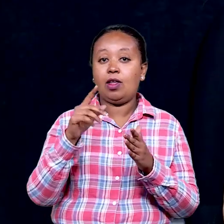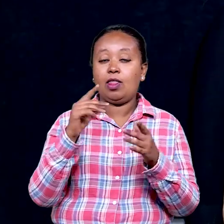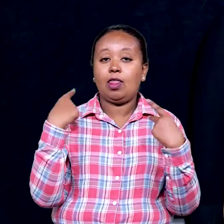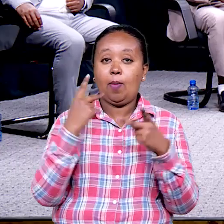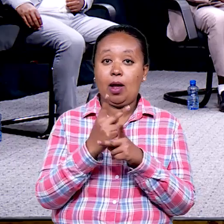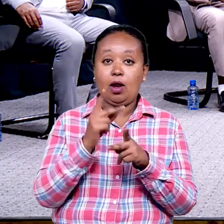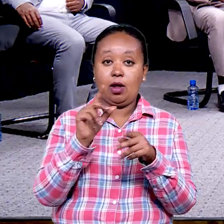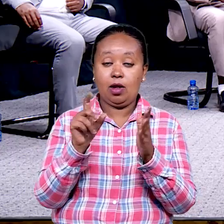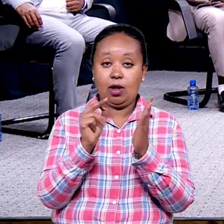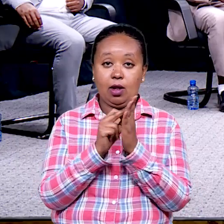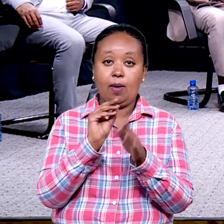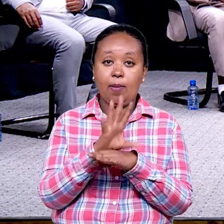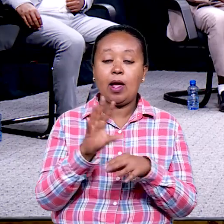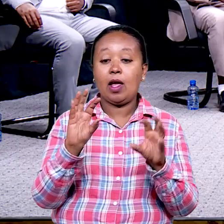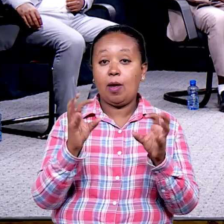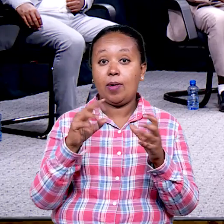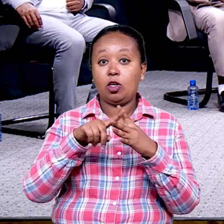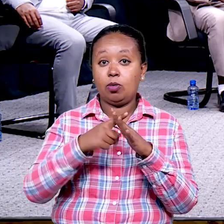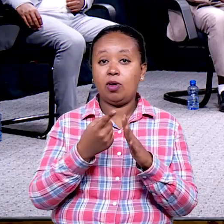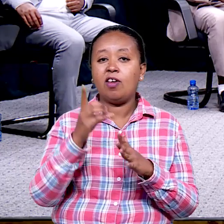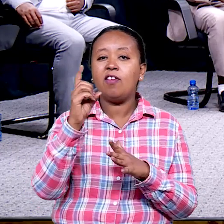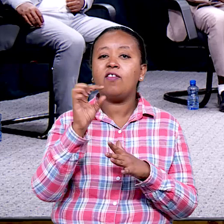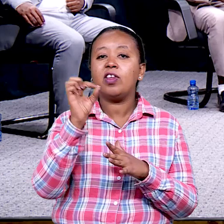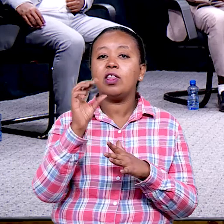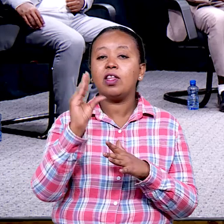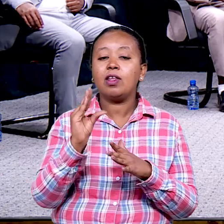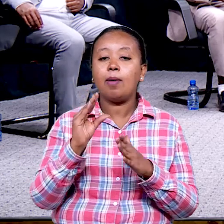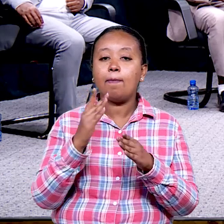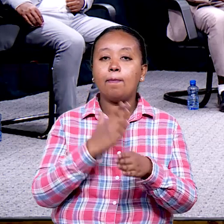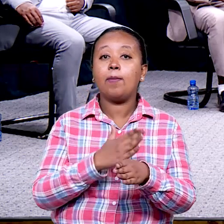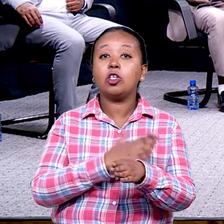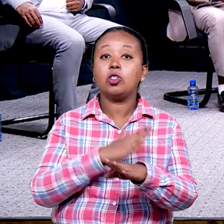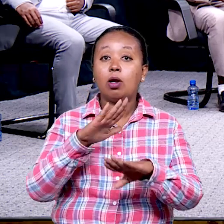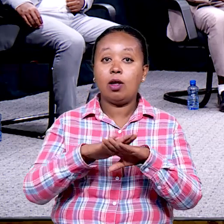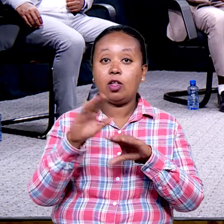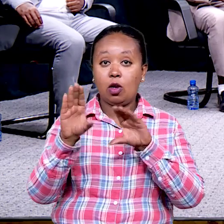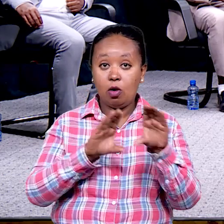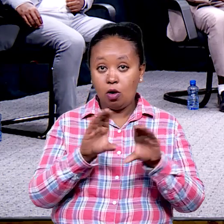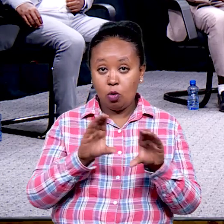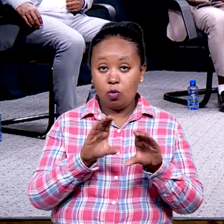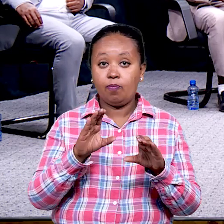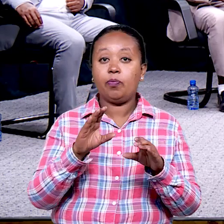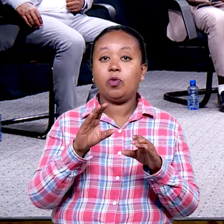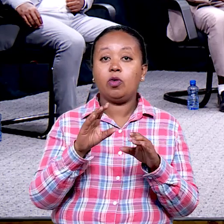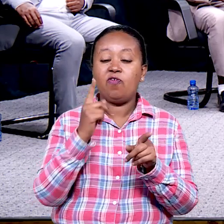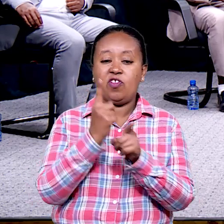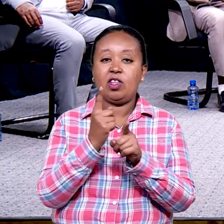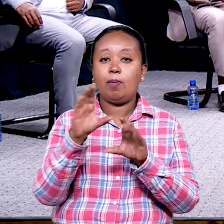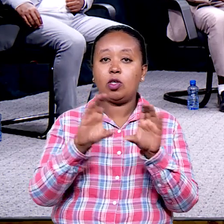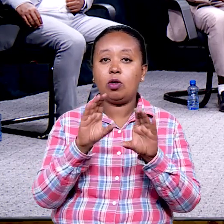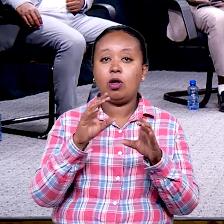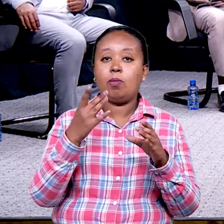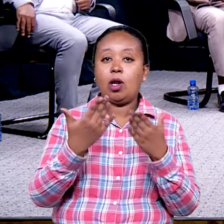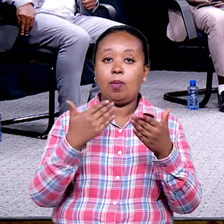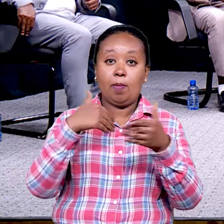የህግ አማካሪ። ከሚዲያ ልጀምርና የፍትህ ማሻሻያዎች ላይ ለተደረጉ ፍትህ ማሻሻያዎች